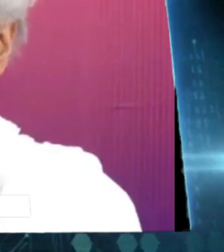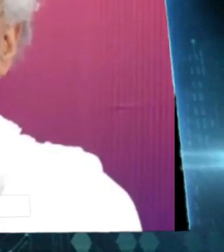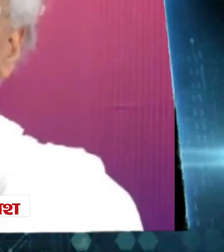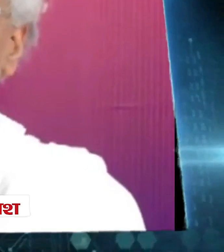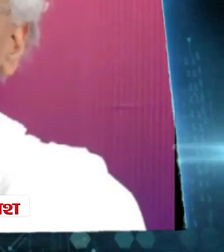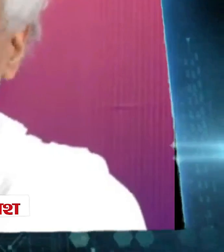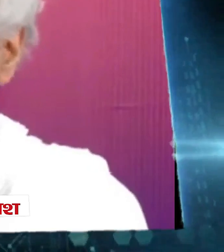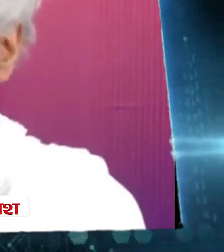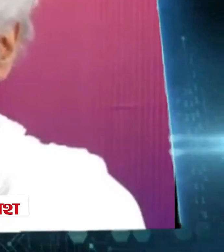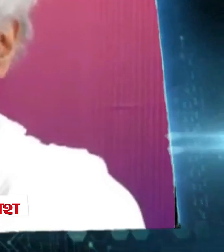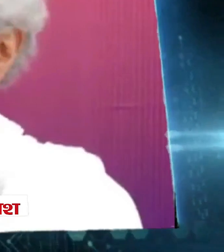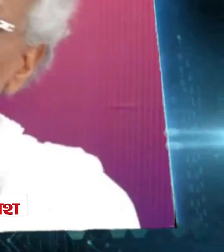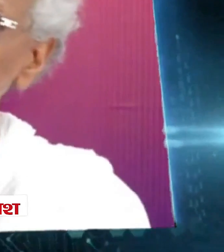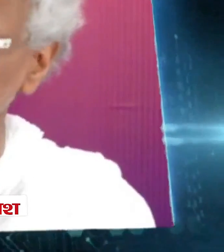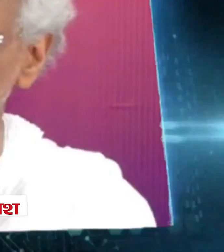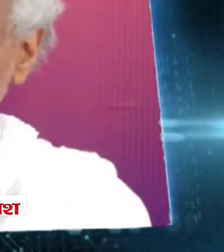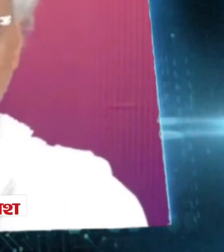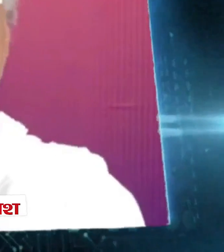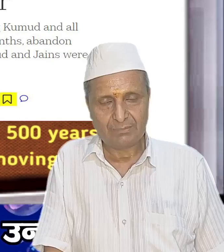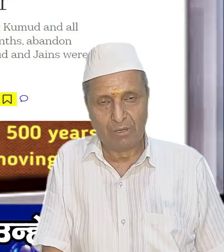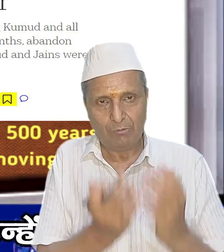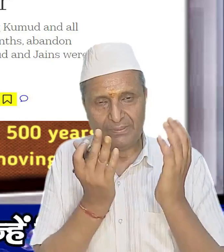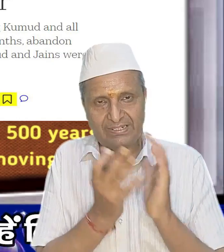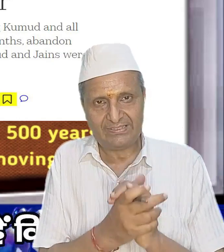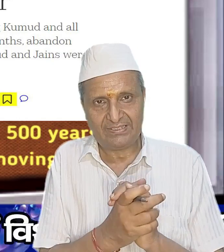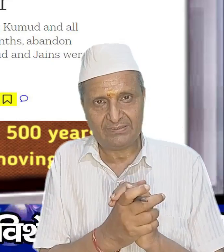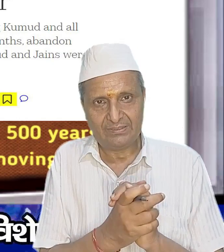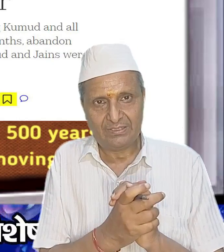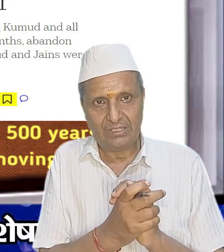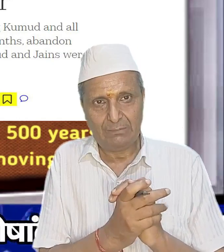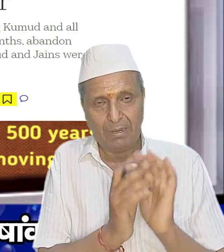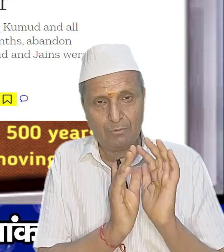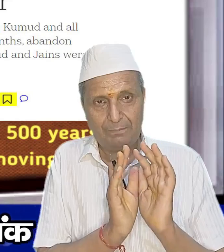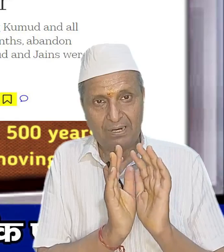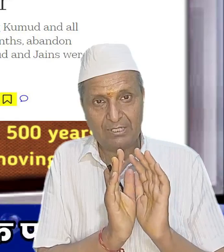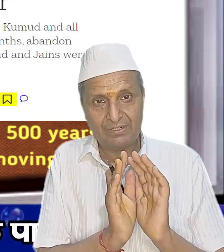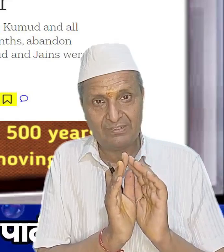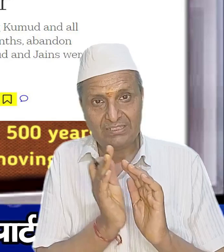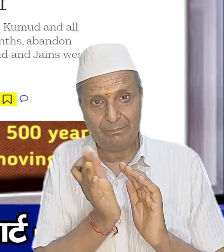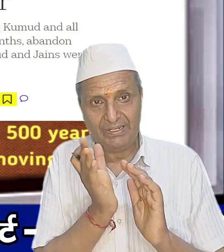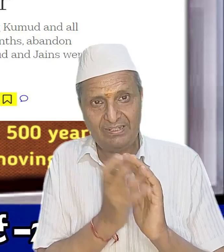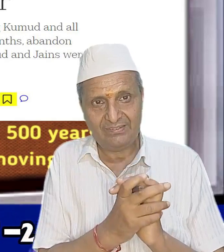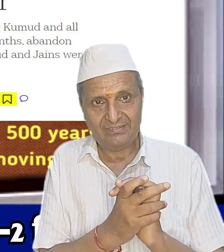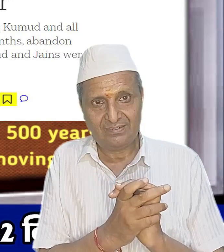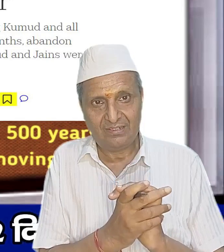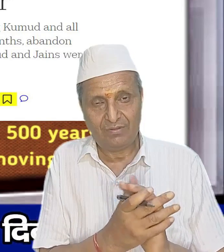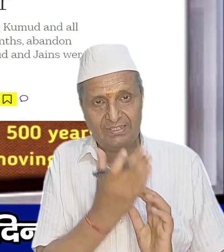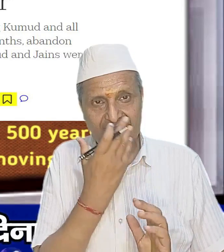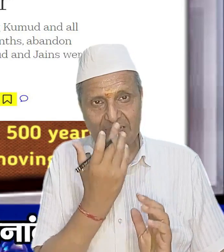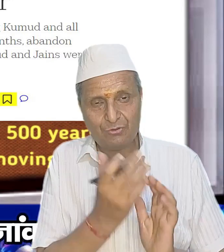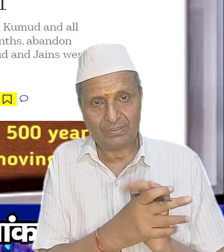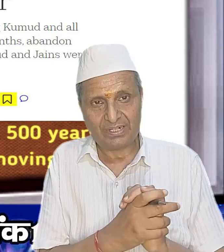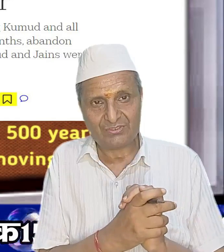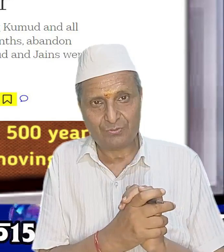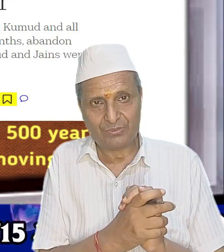मर्यादाएं खत्म करने की बात सीख जाते हैं। माँ बाप की जगह वो फादर और मदर के बीच में मॉम और पॉप करते करते क्या क्या बोलने शुरू करते हैं, वह हमारी